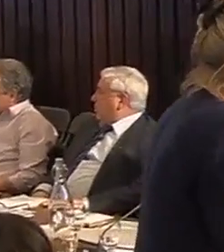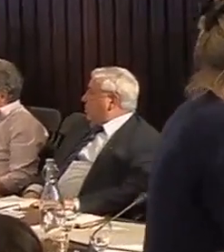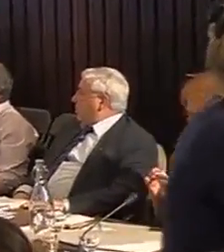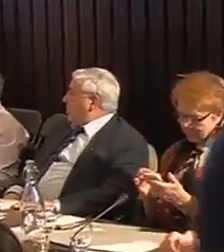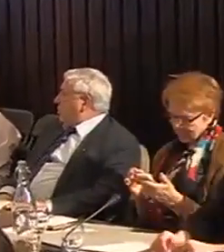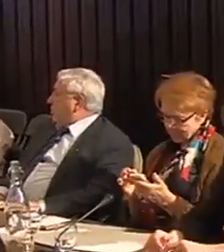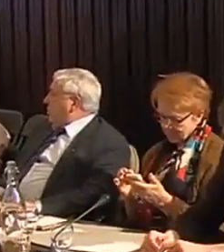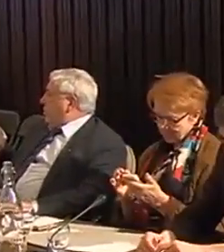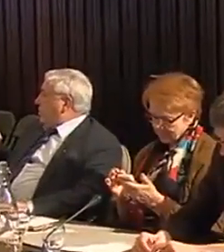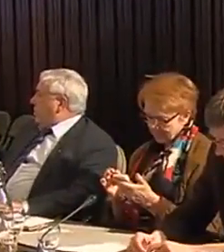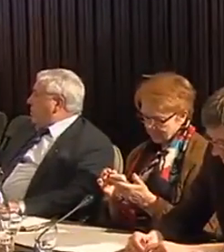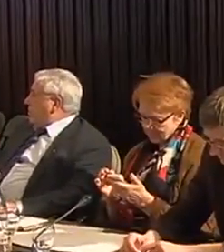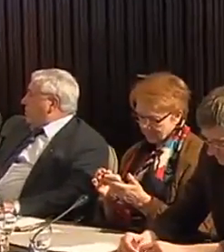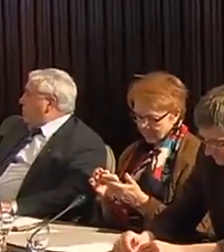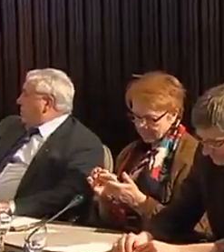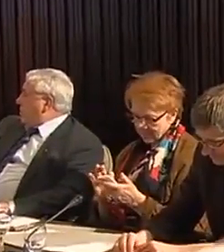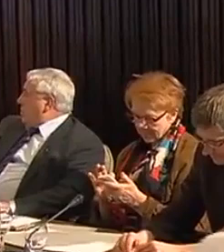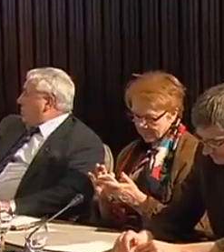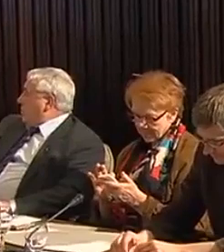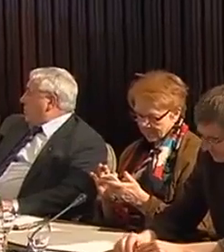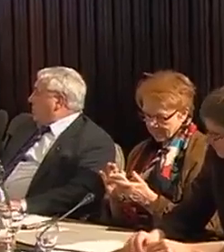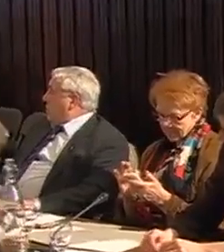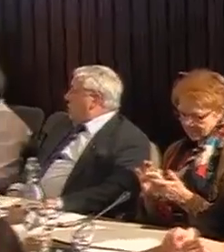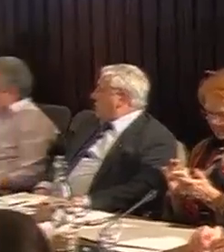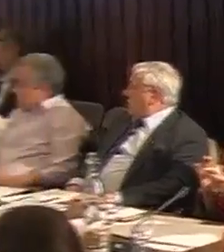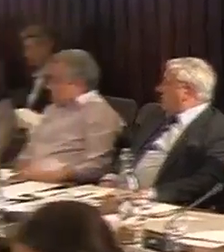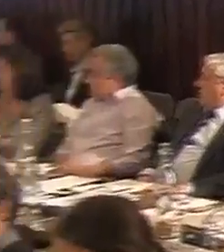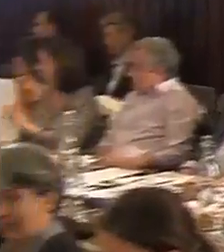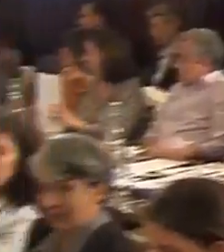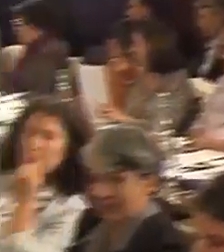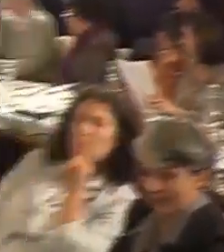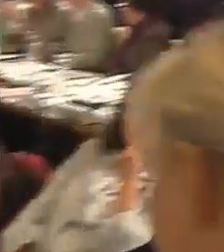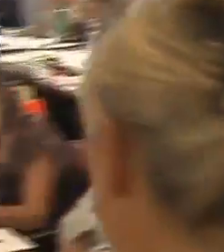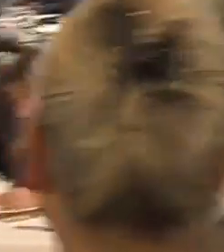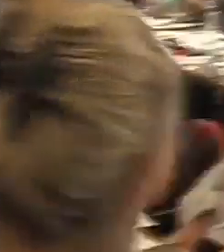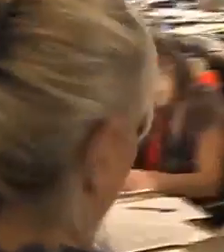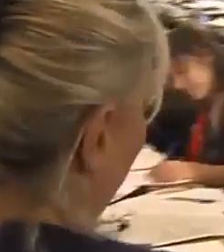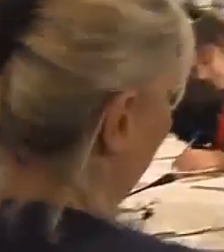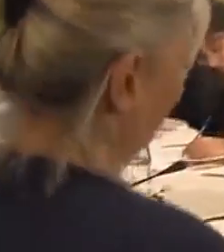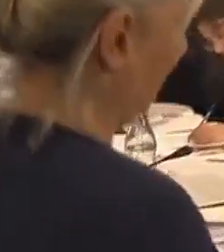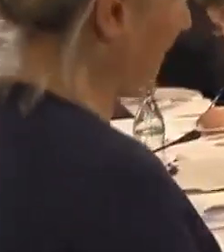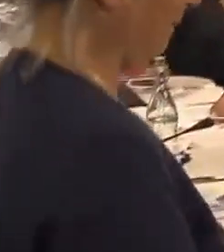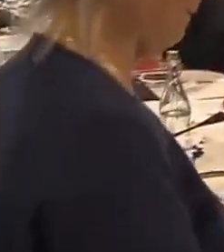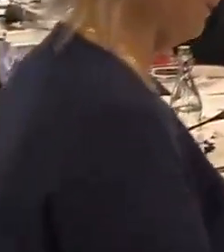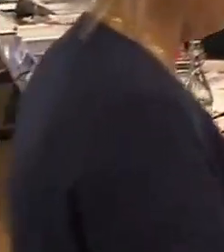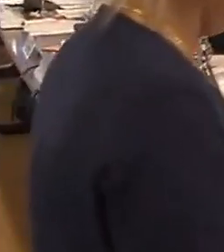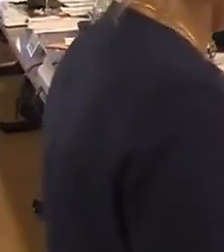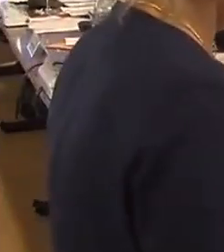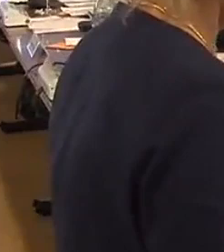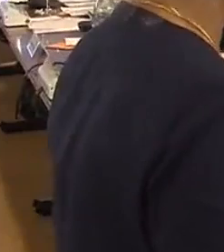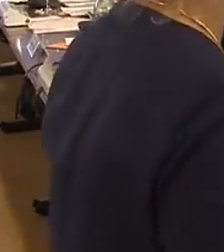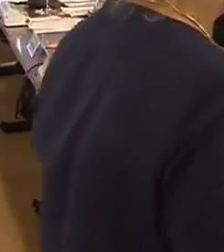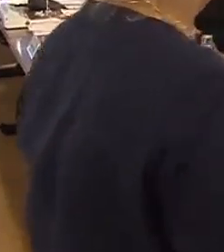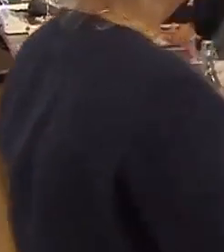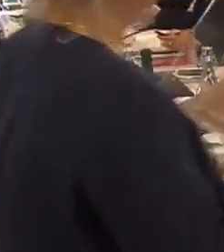je dois donc soumettre un amendement pour porter ce nombre de 23 à 27 donc c'est ce que je fais donc amendement pour porter